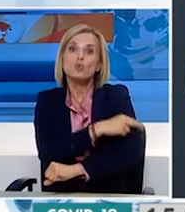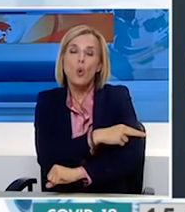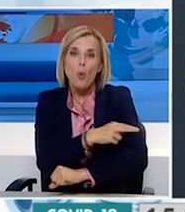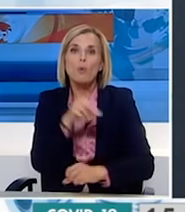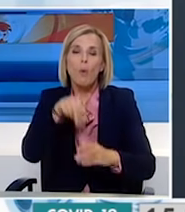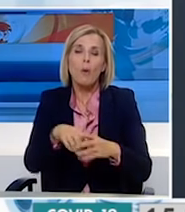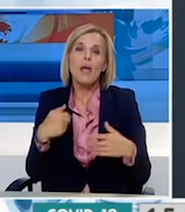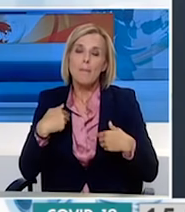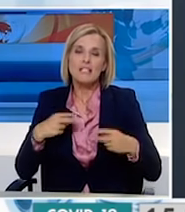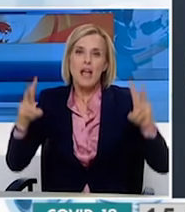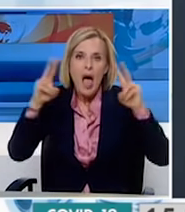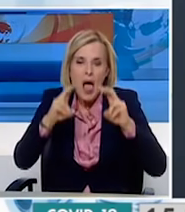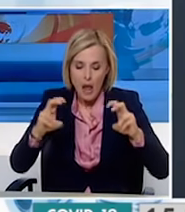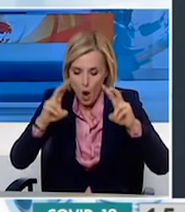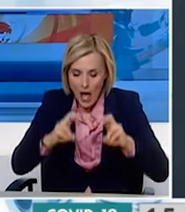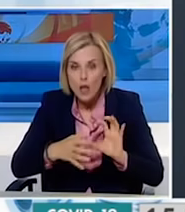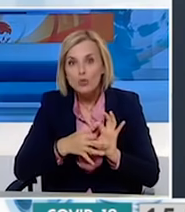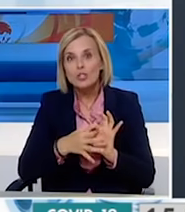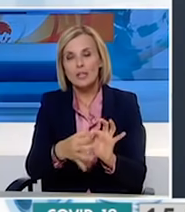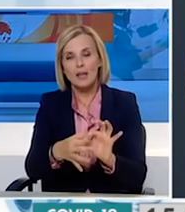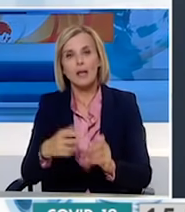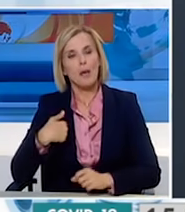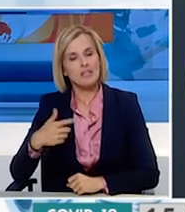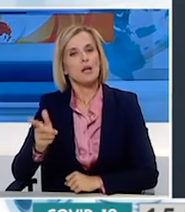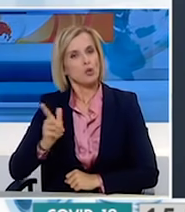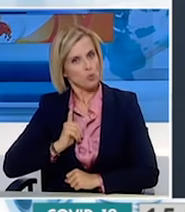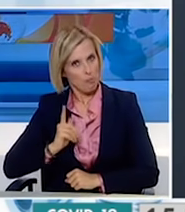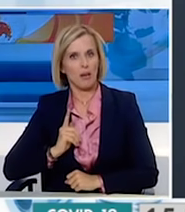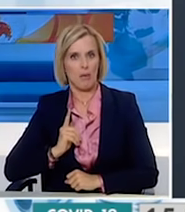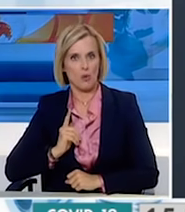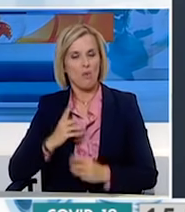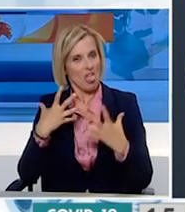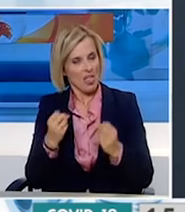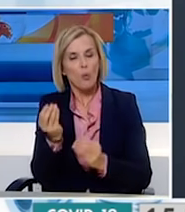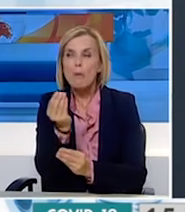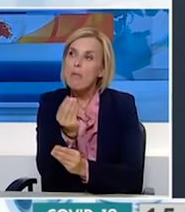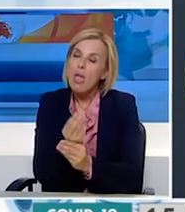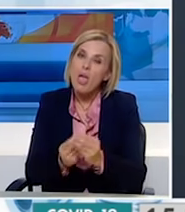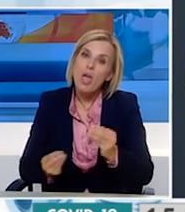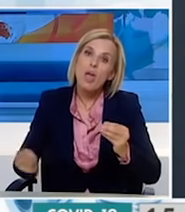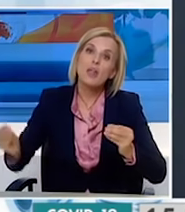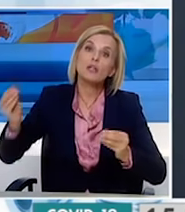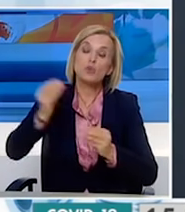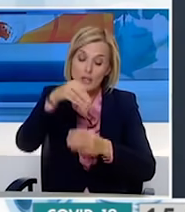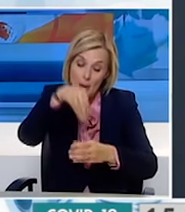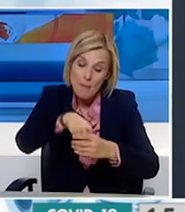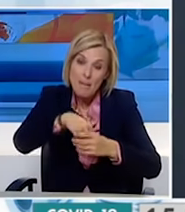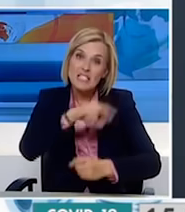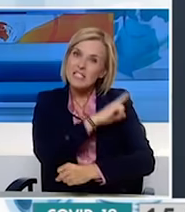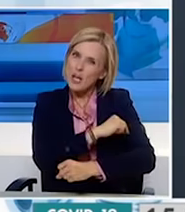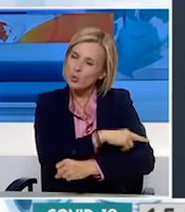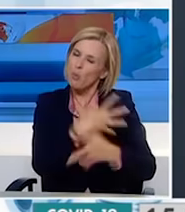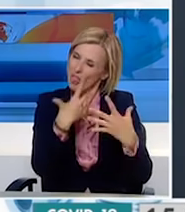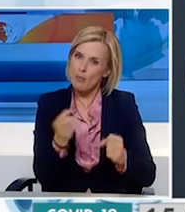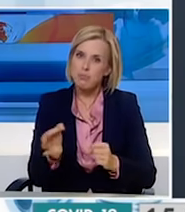επαγρύπνηση, ένας χώρος που ελέγχουμε συνέχεια. Θα έχουμε περισσότερα κρούσματα σε δομές υγείας στην επόμενη φάση, γιατί